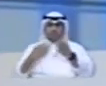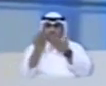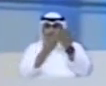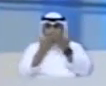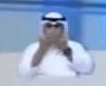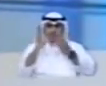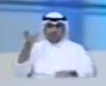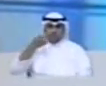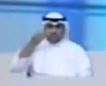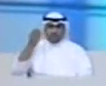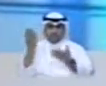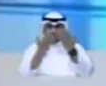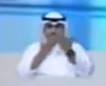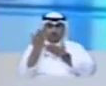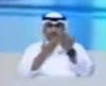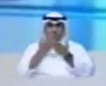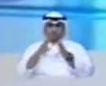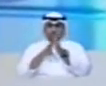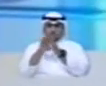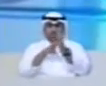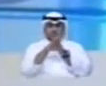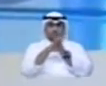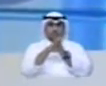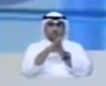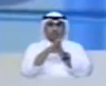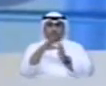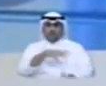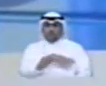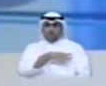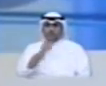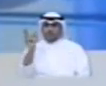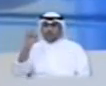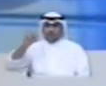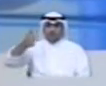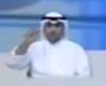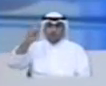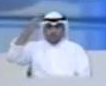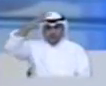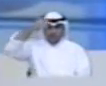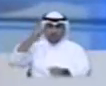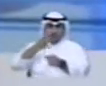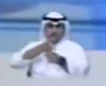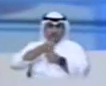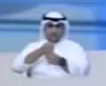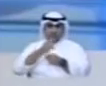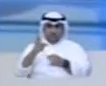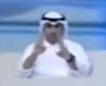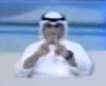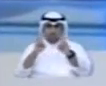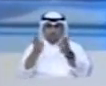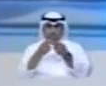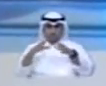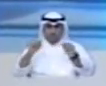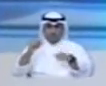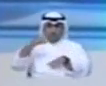النهضة، وبرعاية كريمة من سمو ولي العهد الشيخ نواف الأحمد الجابر الصباح حفظه الله. وقد خرج هذا المؤتمر